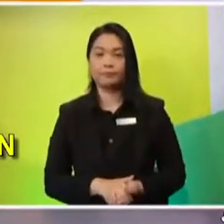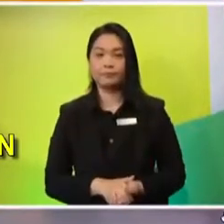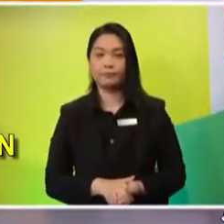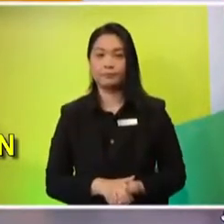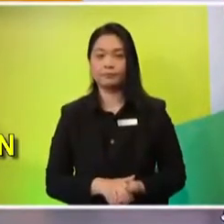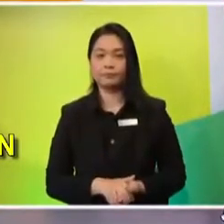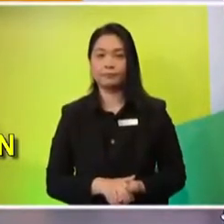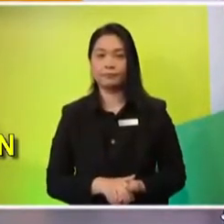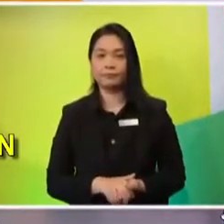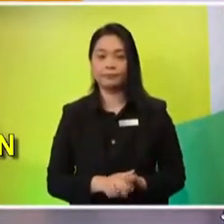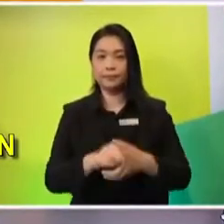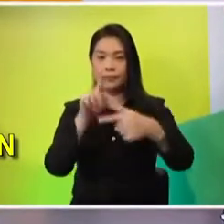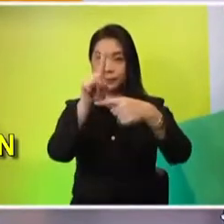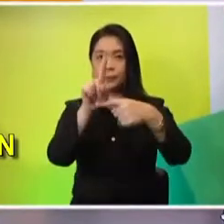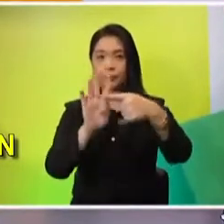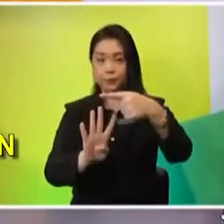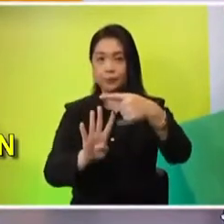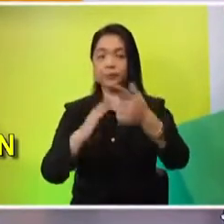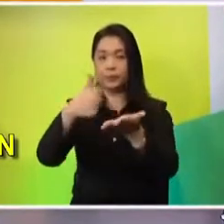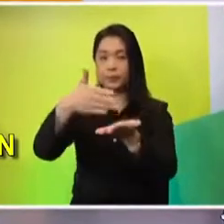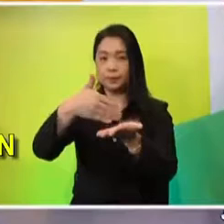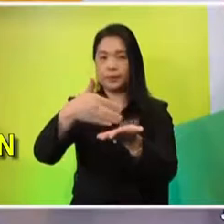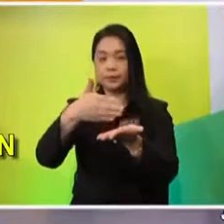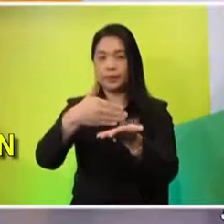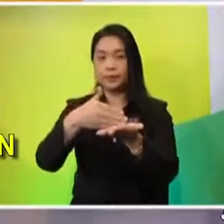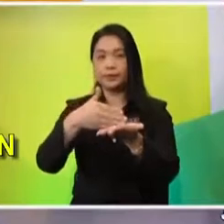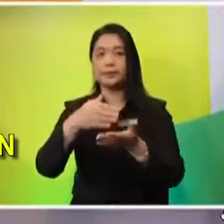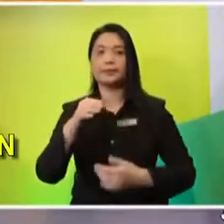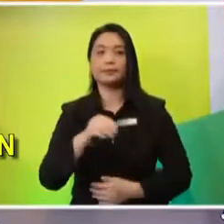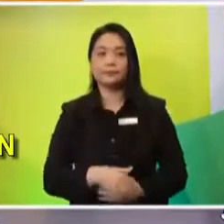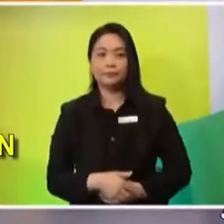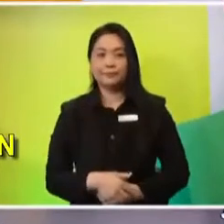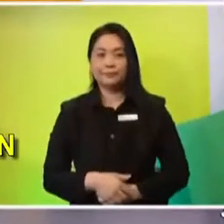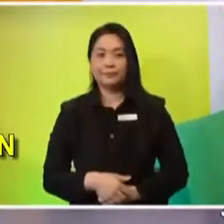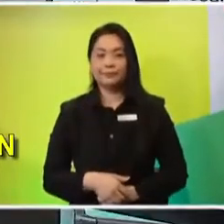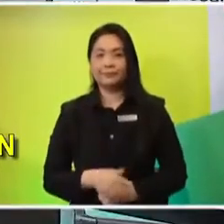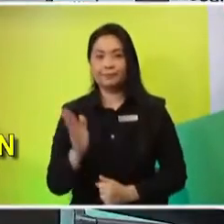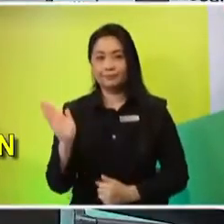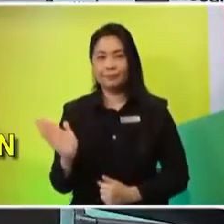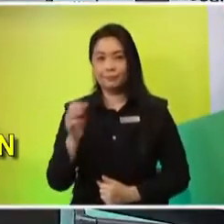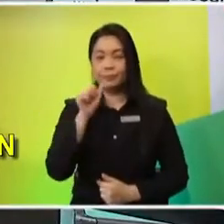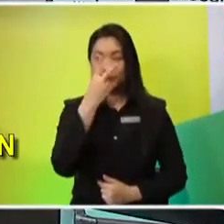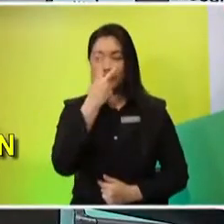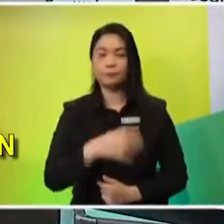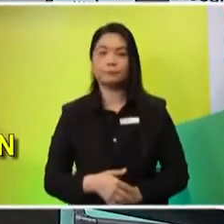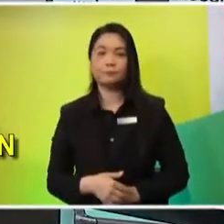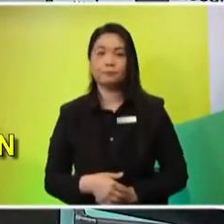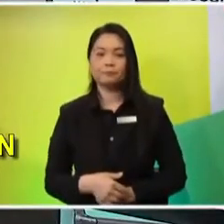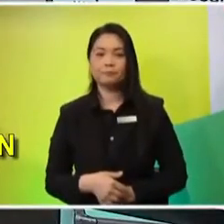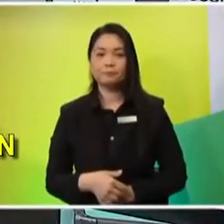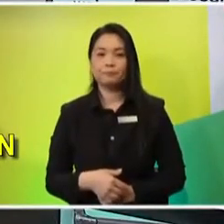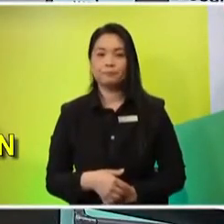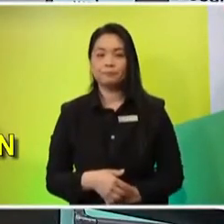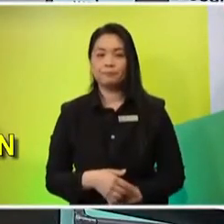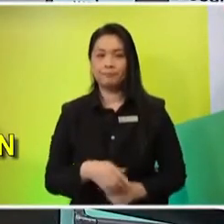1 daripada 4 bahagian tu kita sapukan dengan strawberry. Wah. Okey, betul tak yang saya buat ni cikgu?